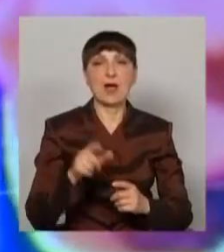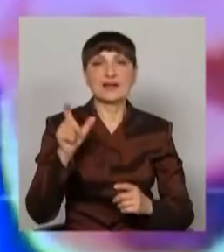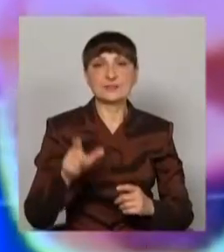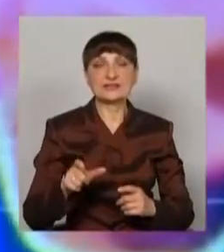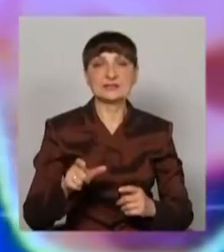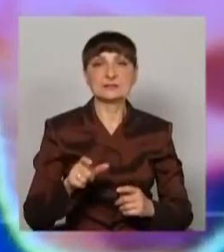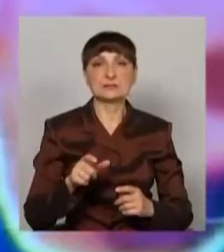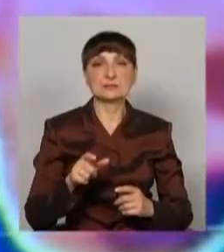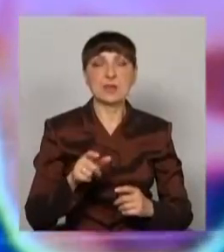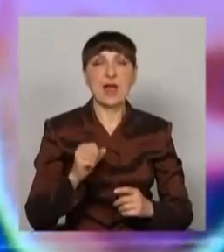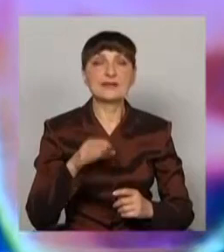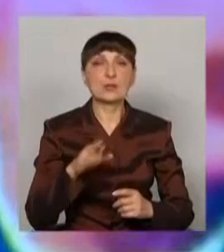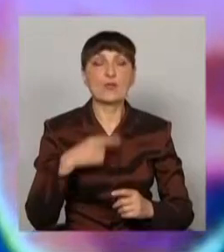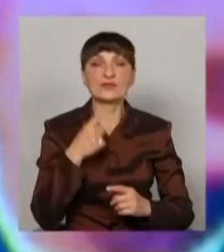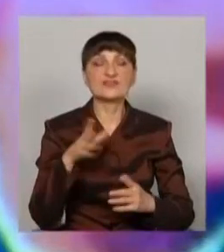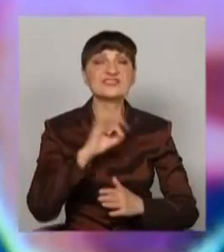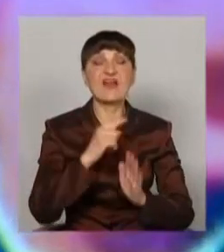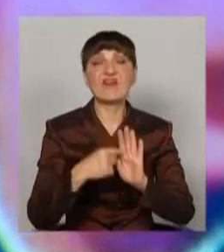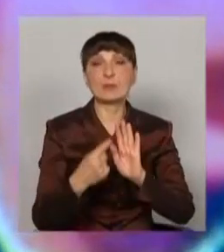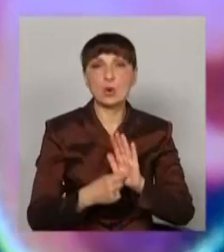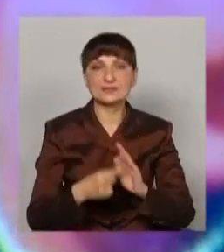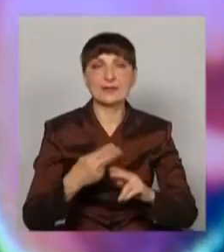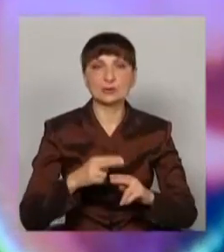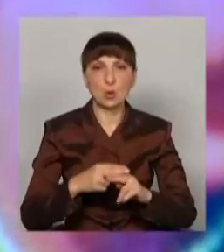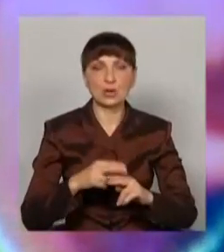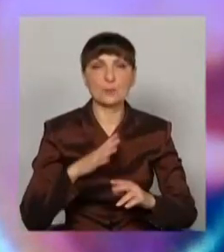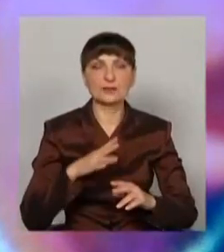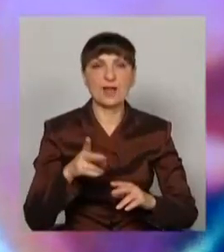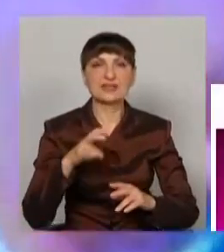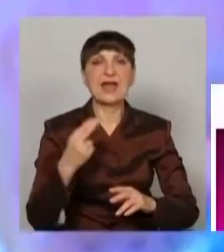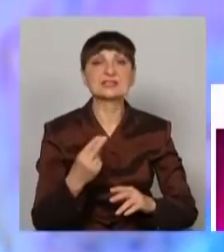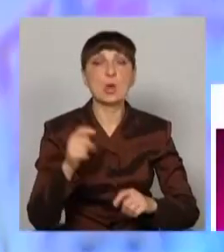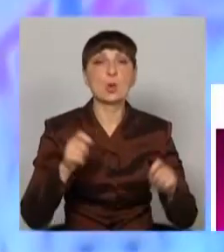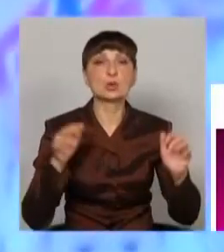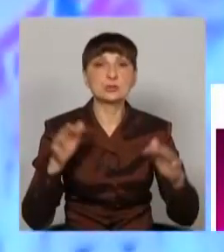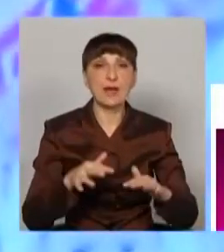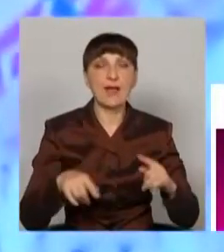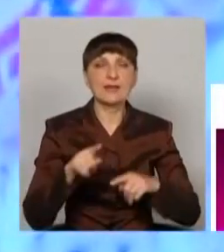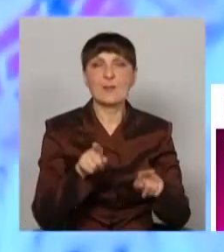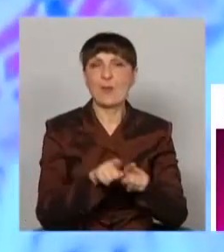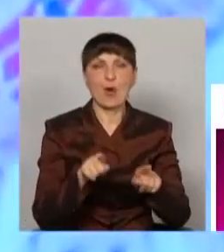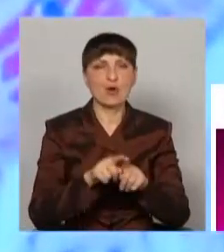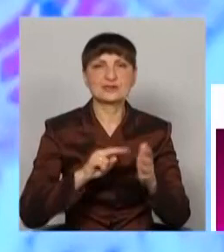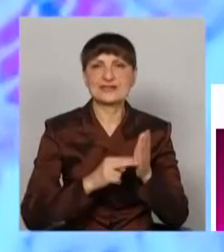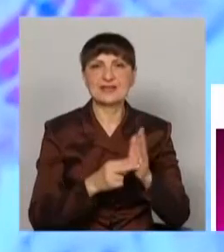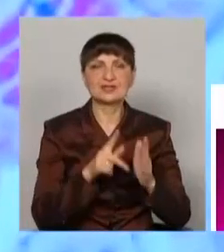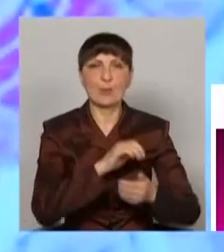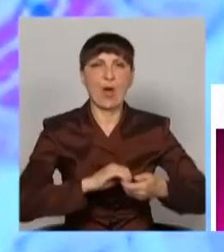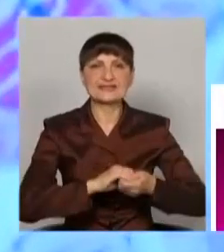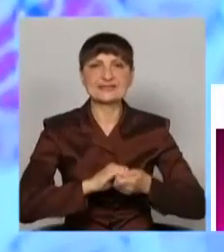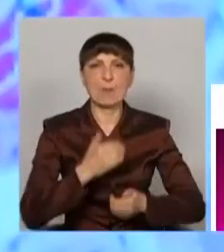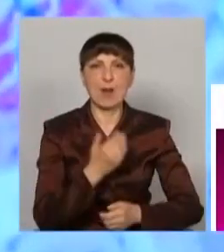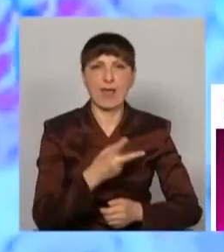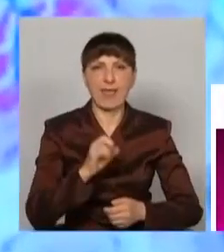он подтвердил, что все-таки все вопросы, поставленные на национальном курултае, они схожи с поставленными задачами по ассамблее. И